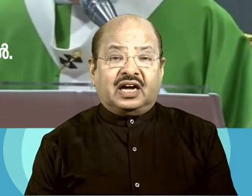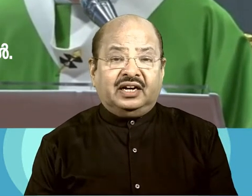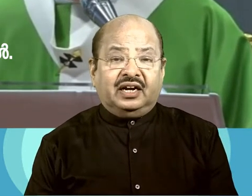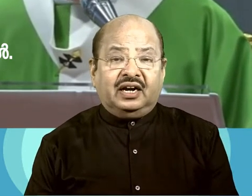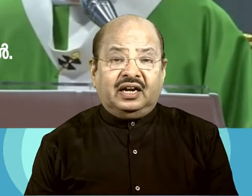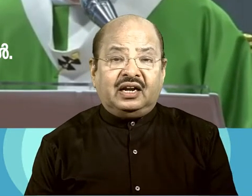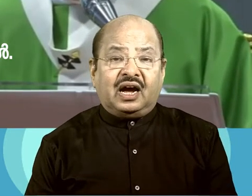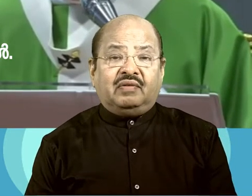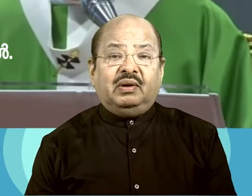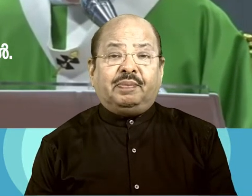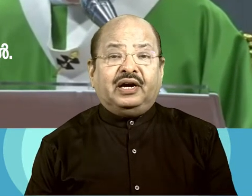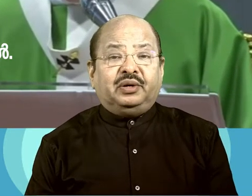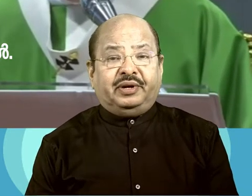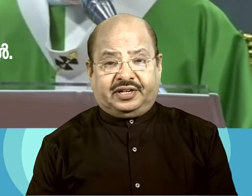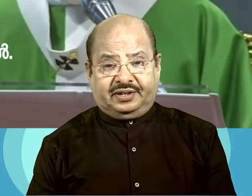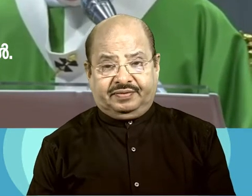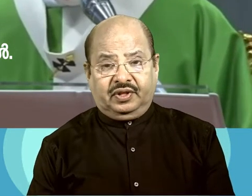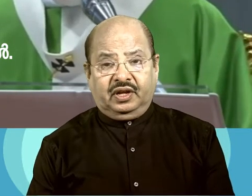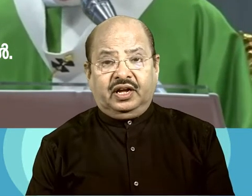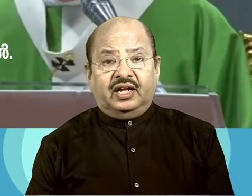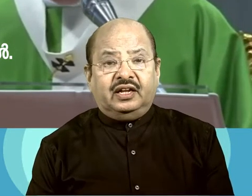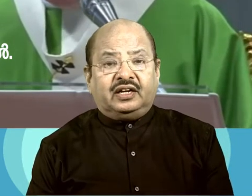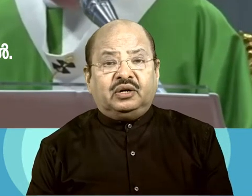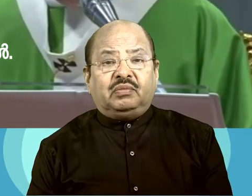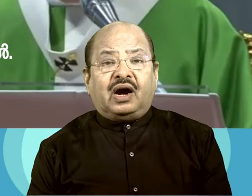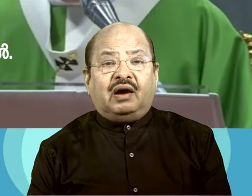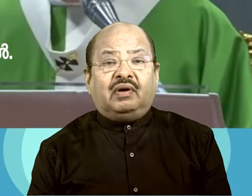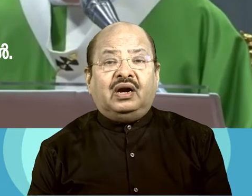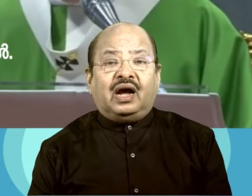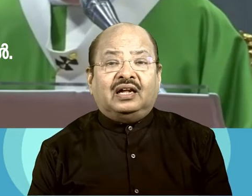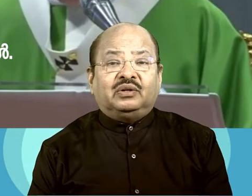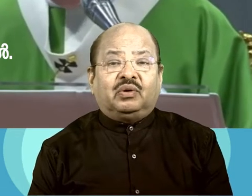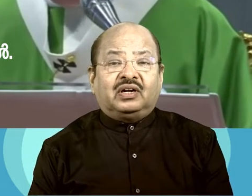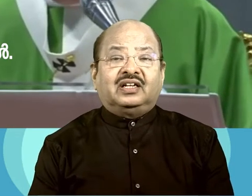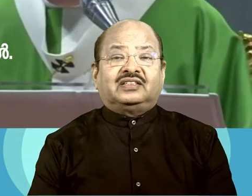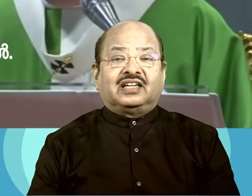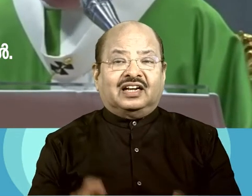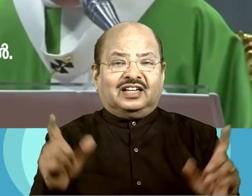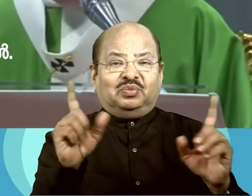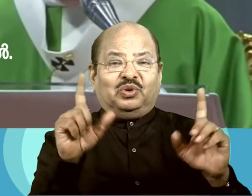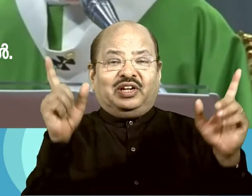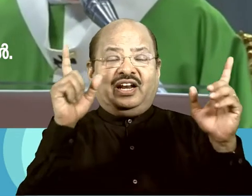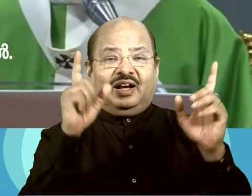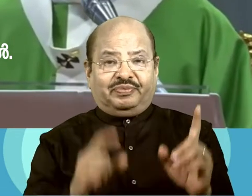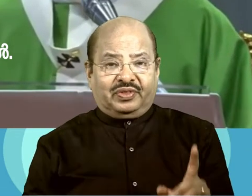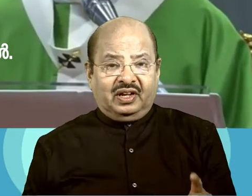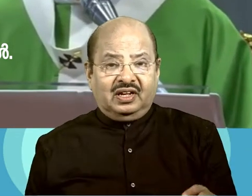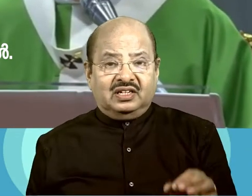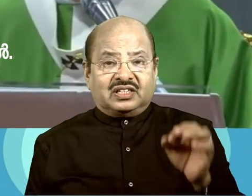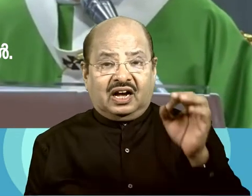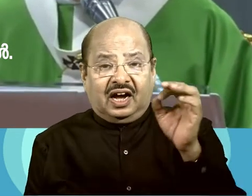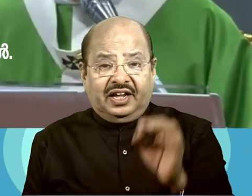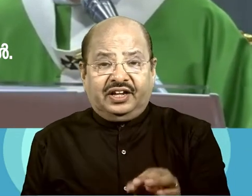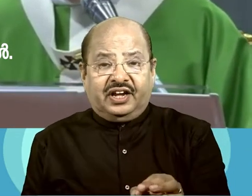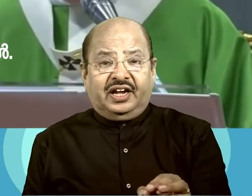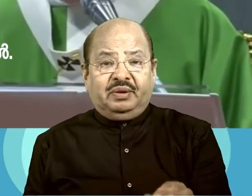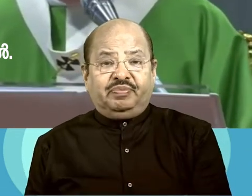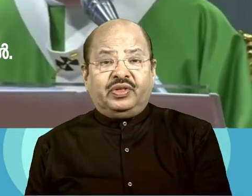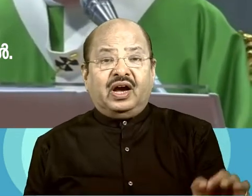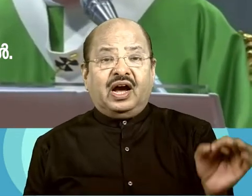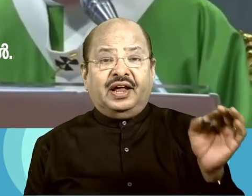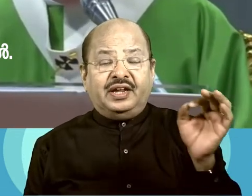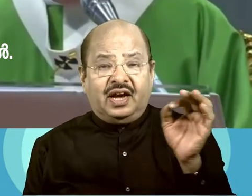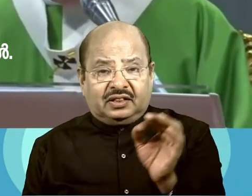അവിടുത്തെ സഹനങ്ങളിൽ അവൾ പങ്കുപറ്റി, എന്നിട്ടും അവൾ അതുകൊണ്ട് തളർന്നു പോയില്ല.